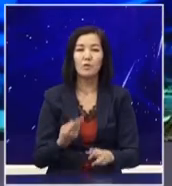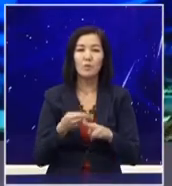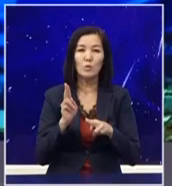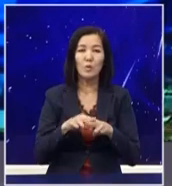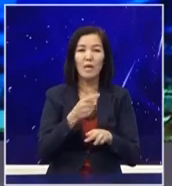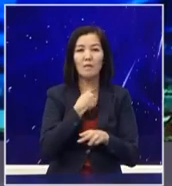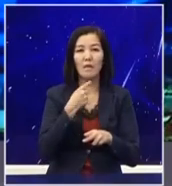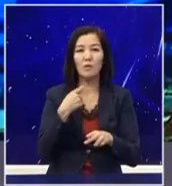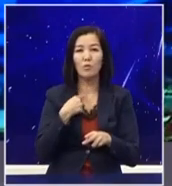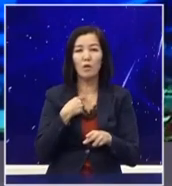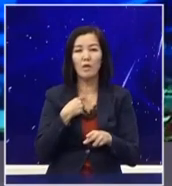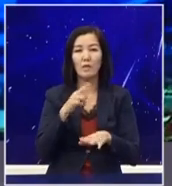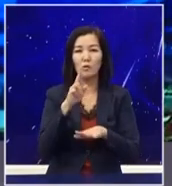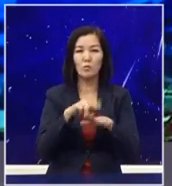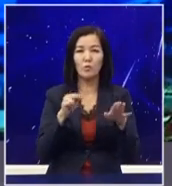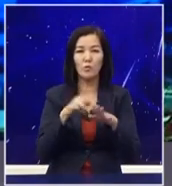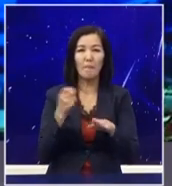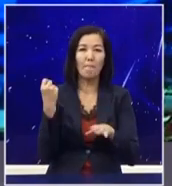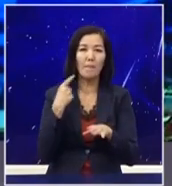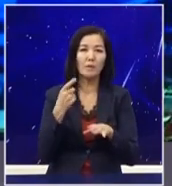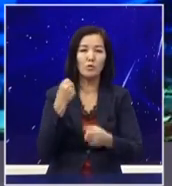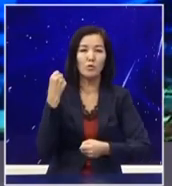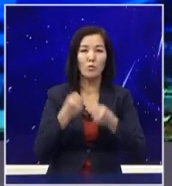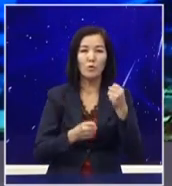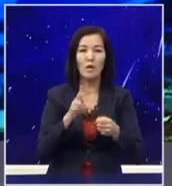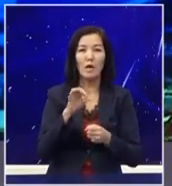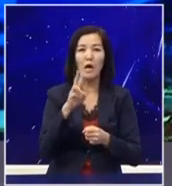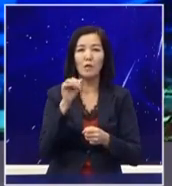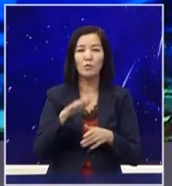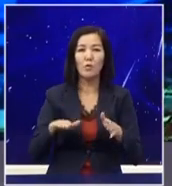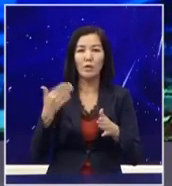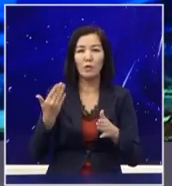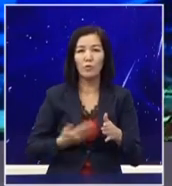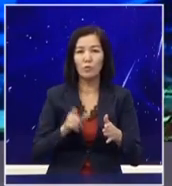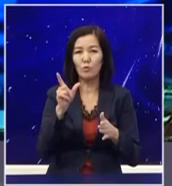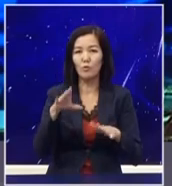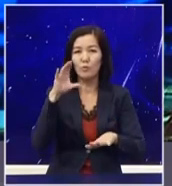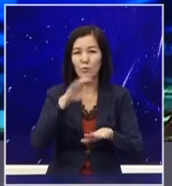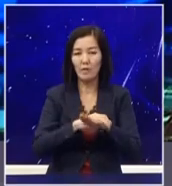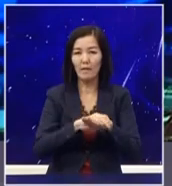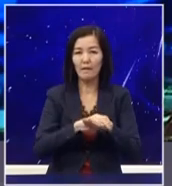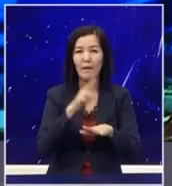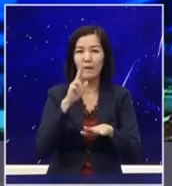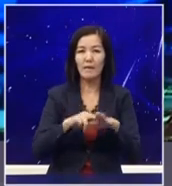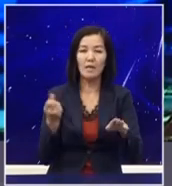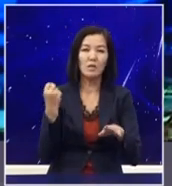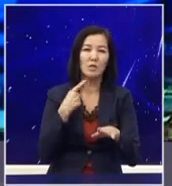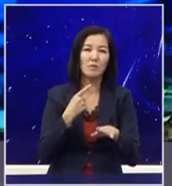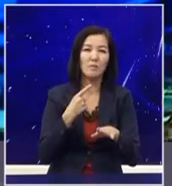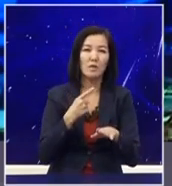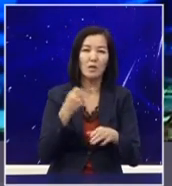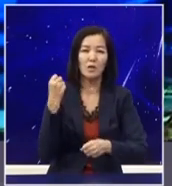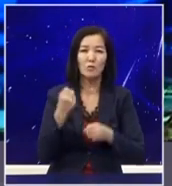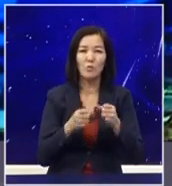Сондай ақ Талдықорғанның жол сақшылары мас күйінде көлік басқарған Ақсу ауданының тұрғынын да ұстады. Тәртіп сақшылары оның ішімдікке тойып алып,